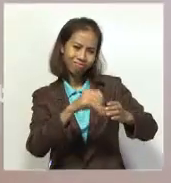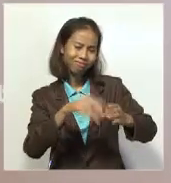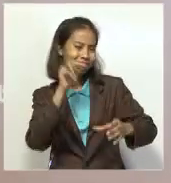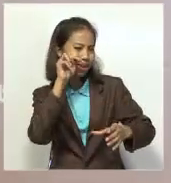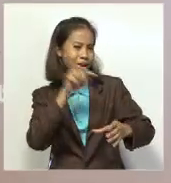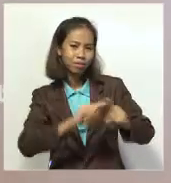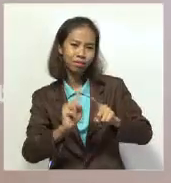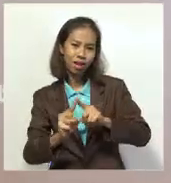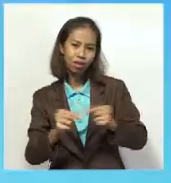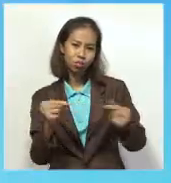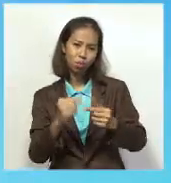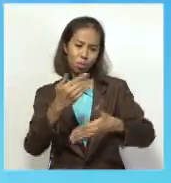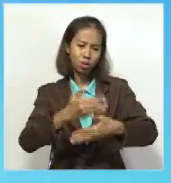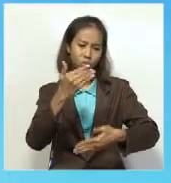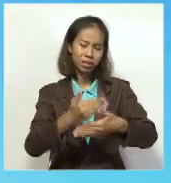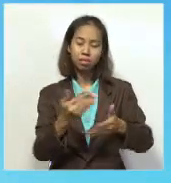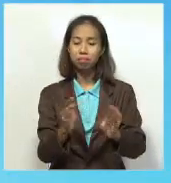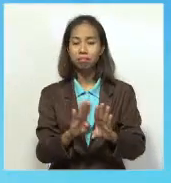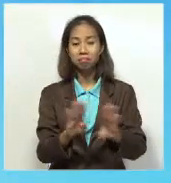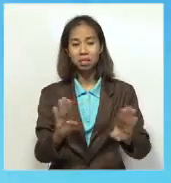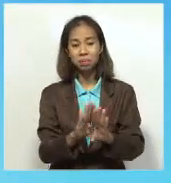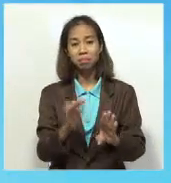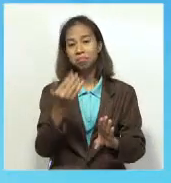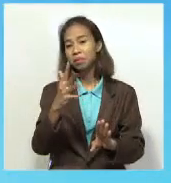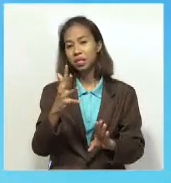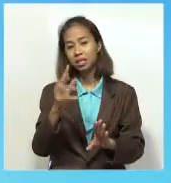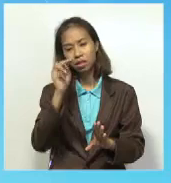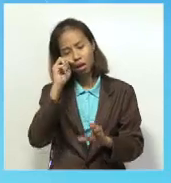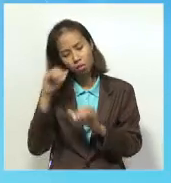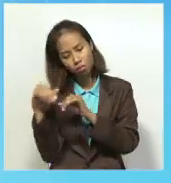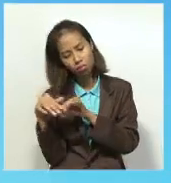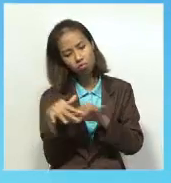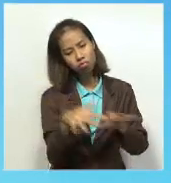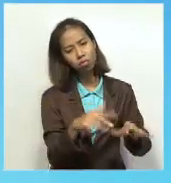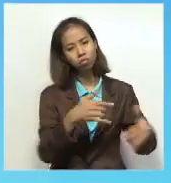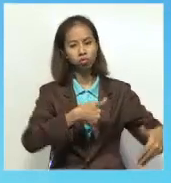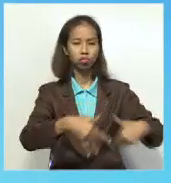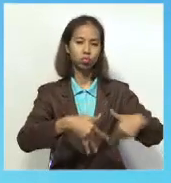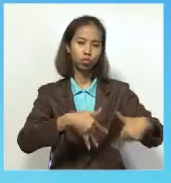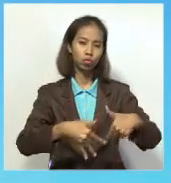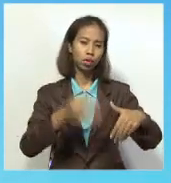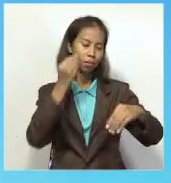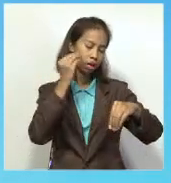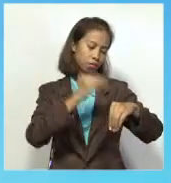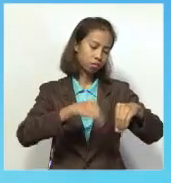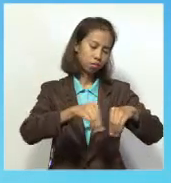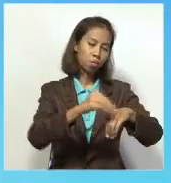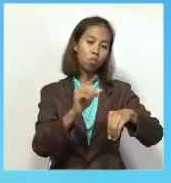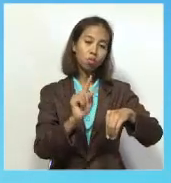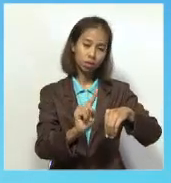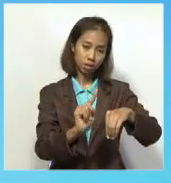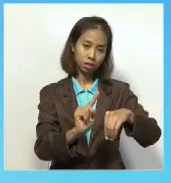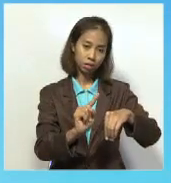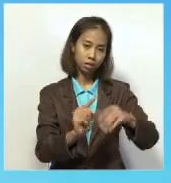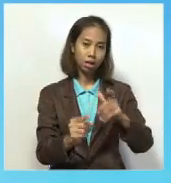ที่ไม่มีประตูระบายน้ำนะคะก็ทำให้น้ำเนี่ยไหลเข้าท่วมชุมชนจอมมณีหมู่หนึ่งตำบลมีชัยในเขตเทศบ